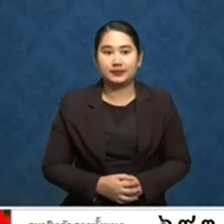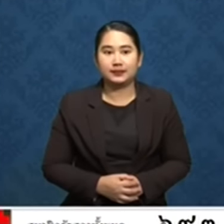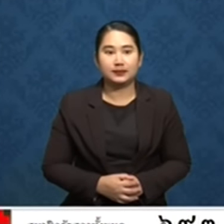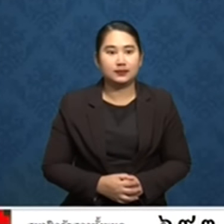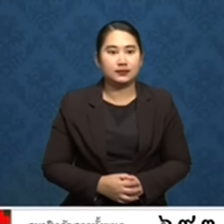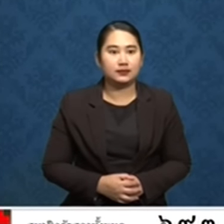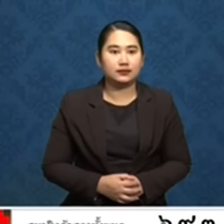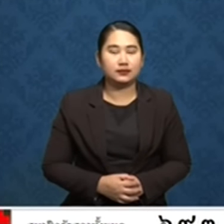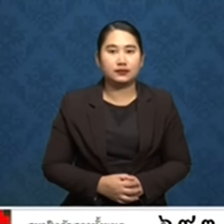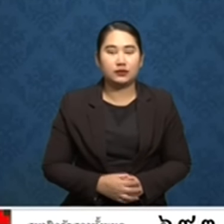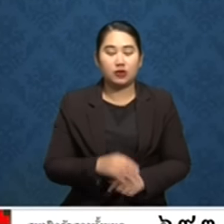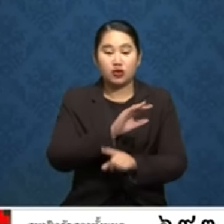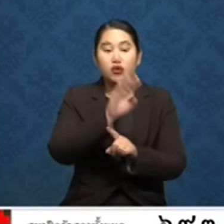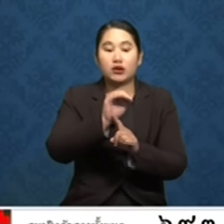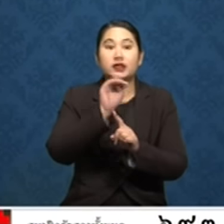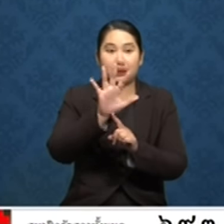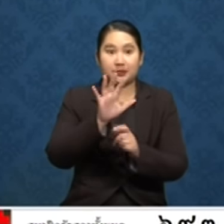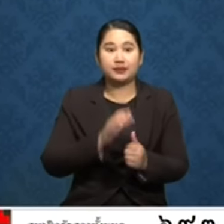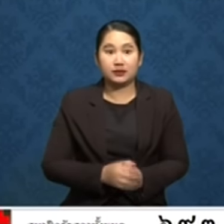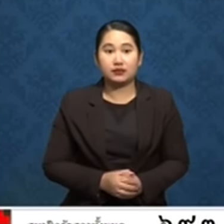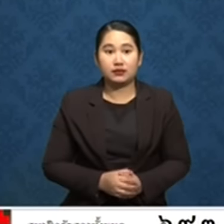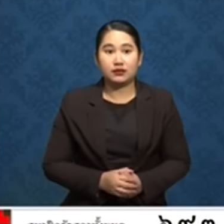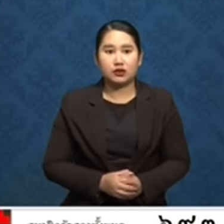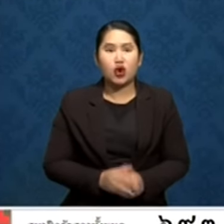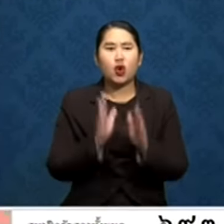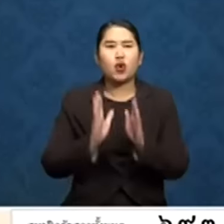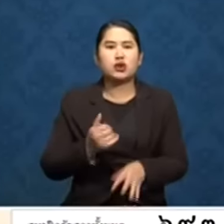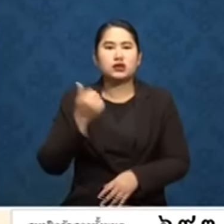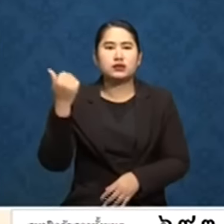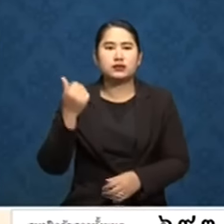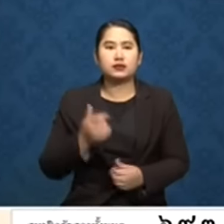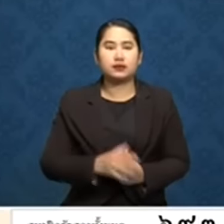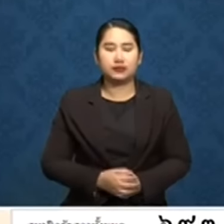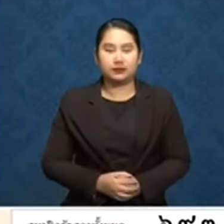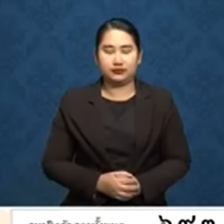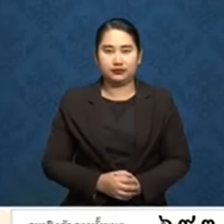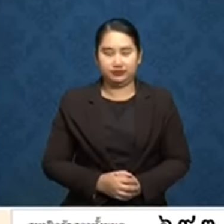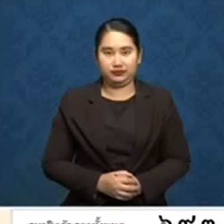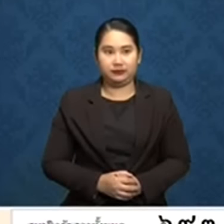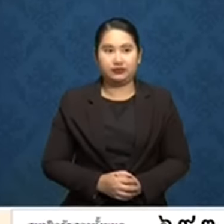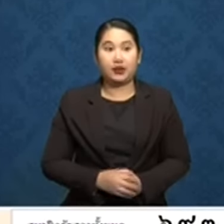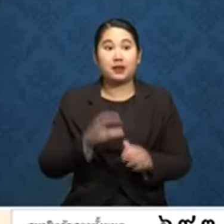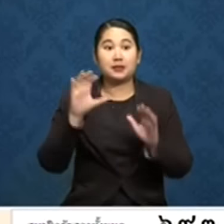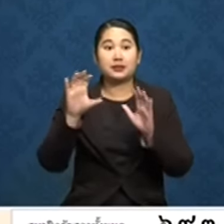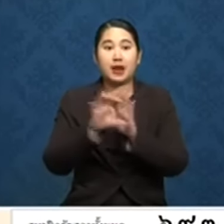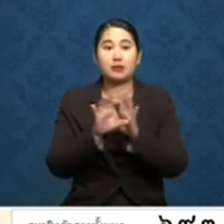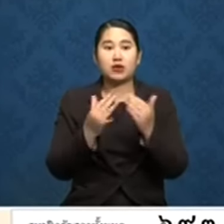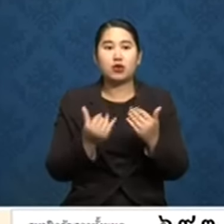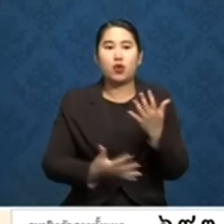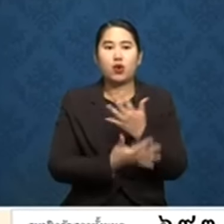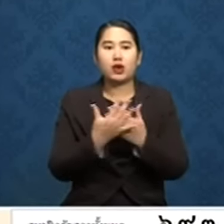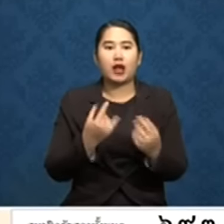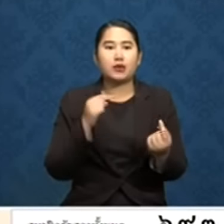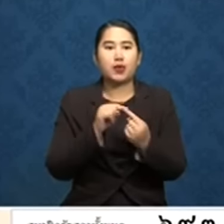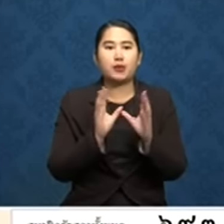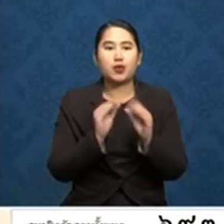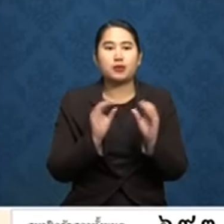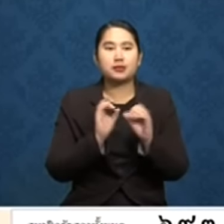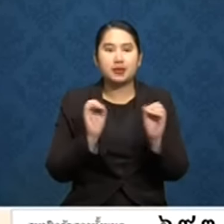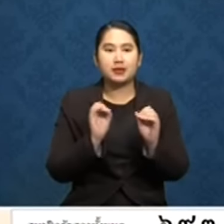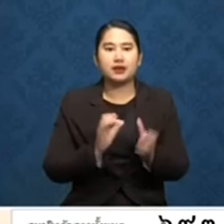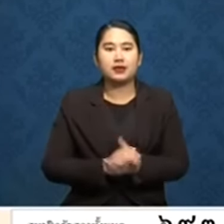ครับเนี่ยข้อ45เลยครับบุคคลภายนอกครับ ครับคุณรำดอนครับภาพนี้ เขาไม่ได้มีโอกาสเข้ามาเลย เพราะว่